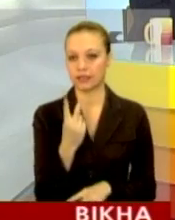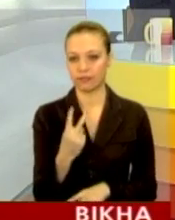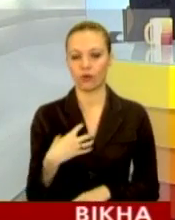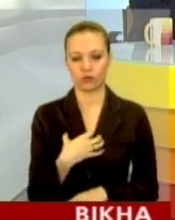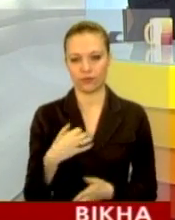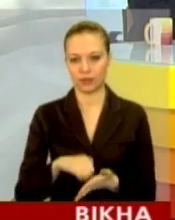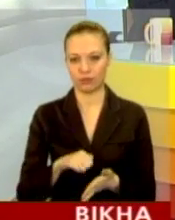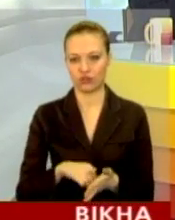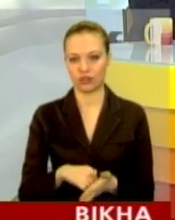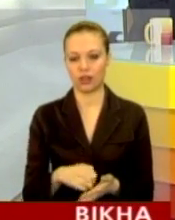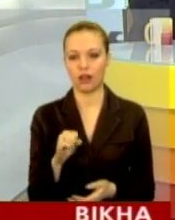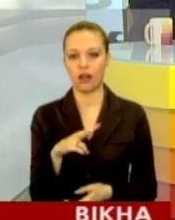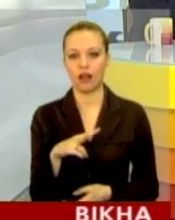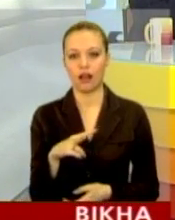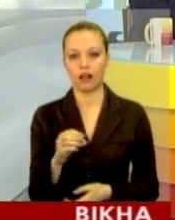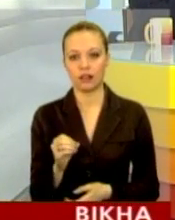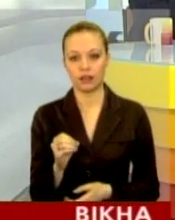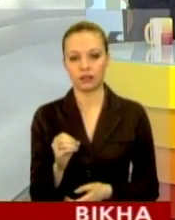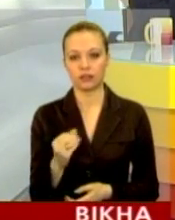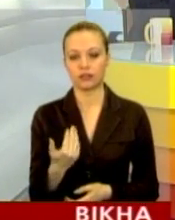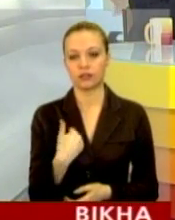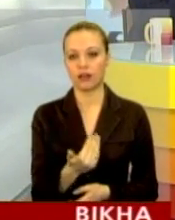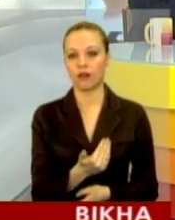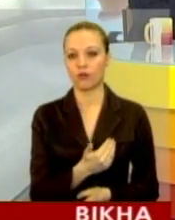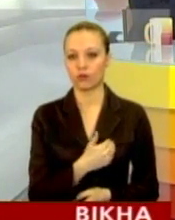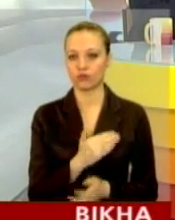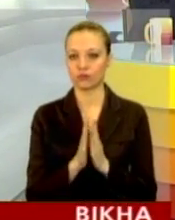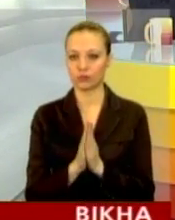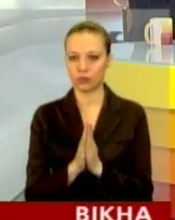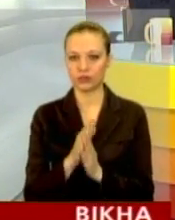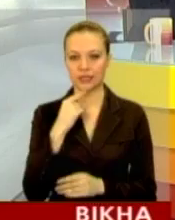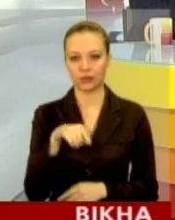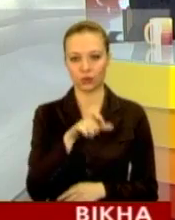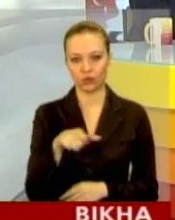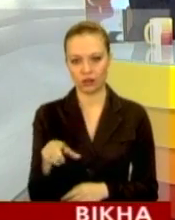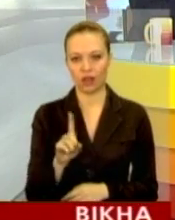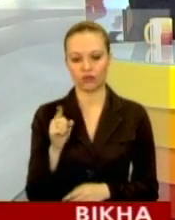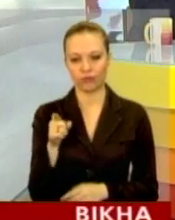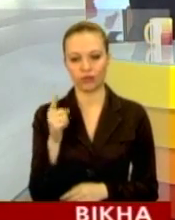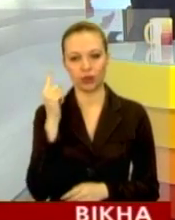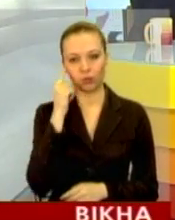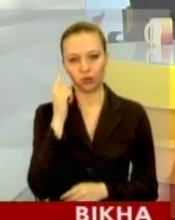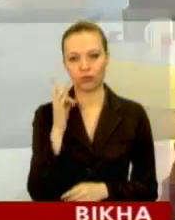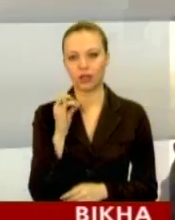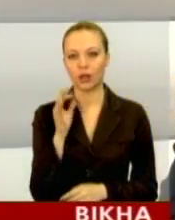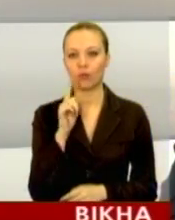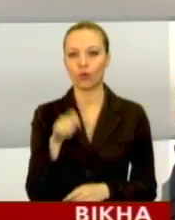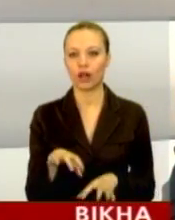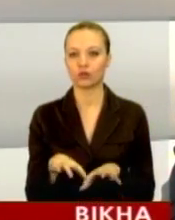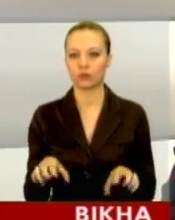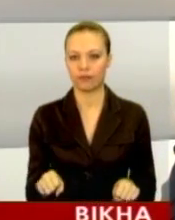основні причини. Але я хочу попросити росіян, щоб вони подумали не про українську